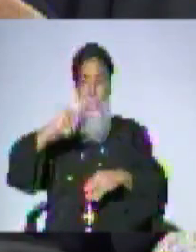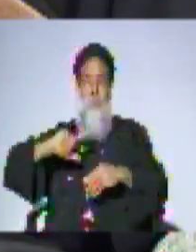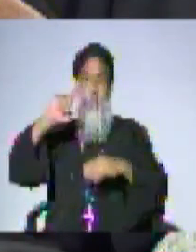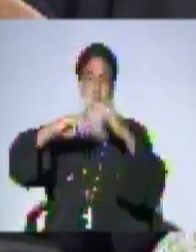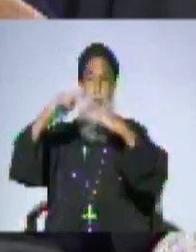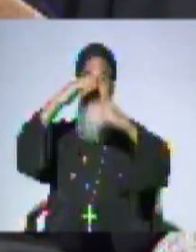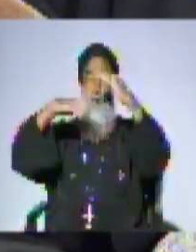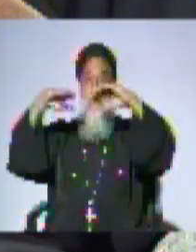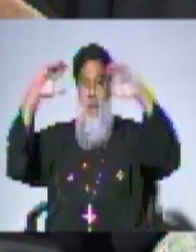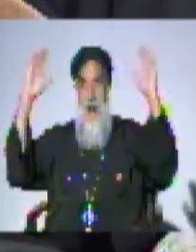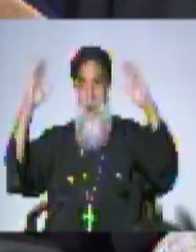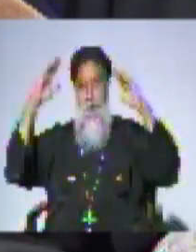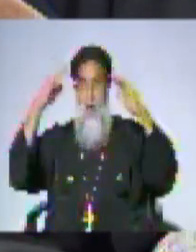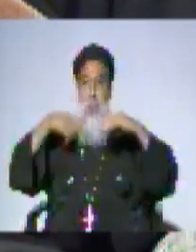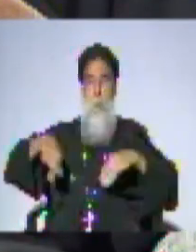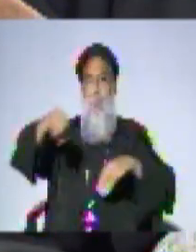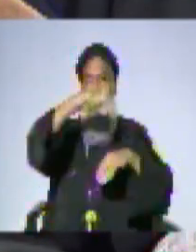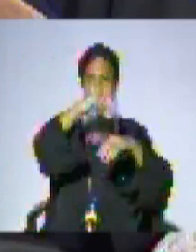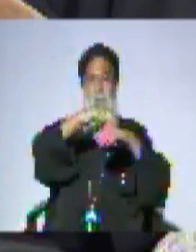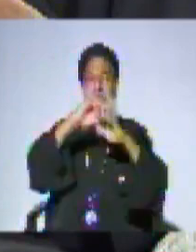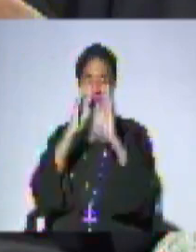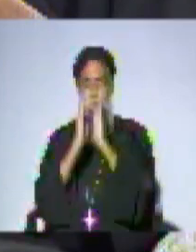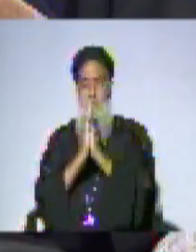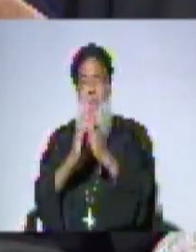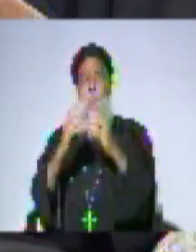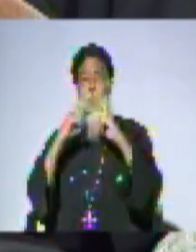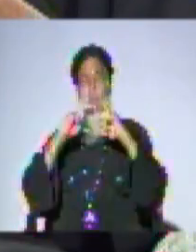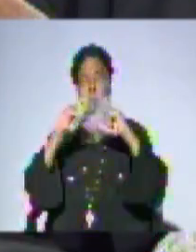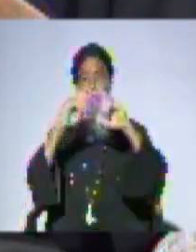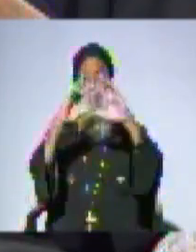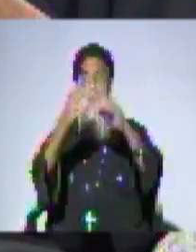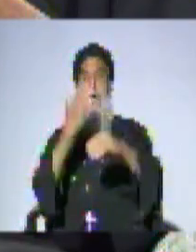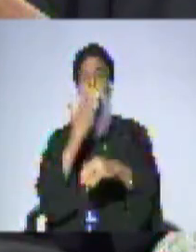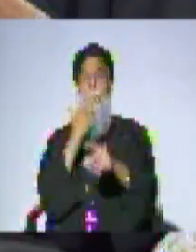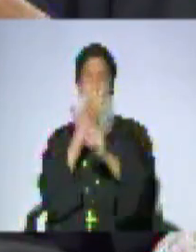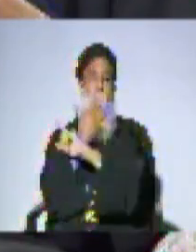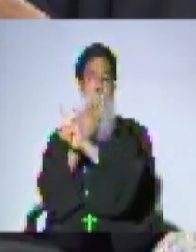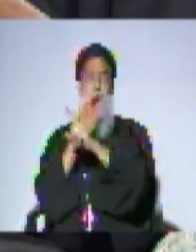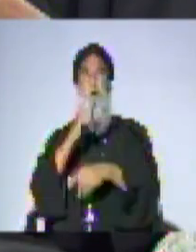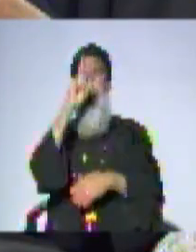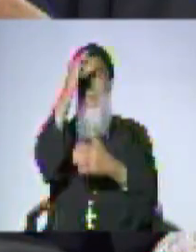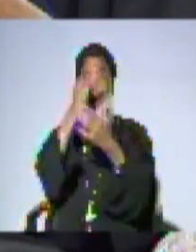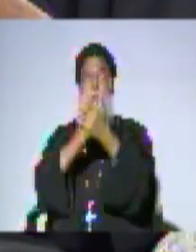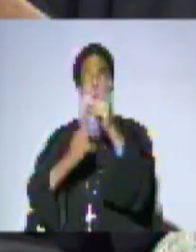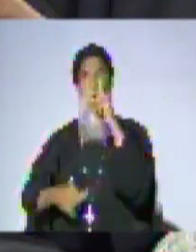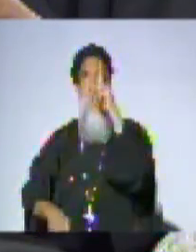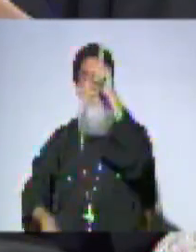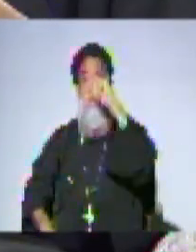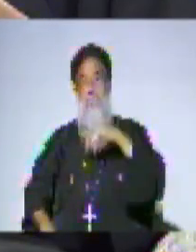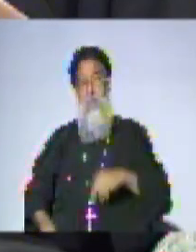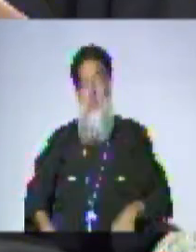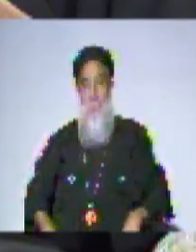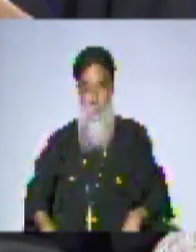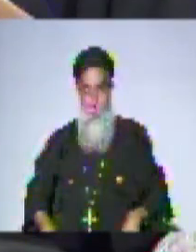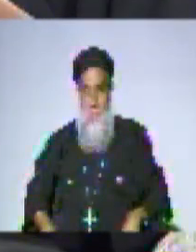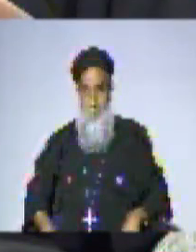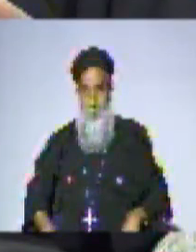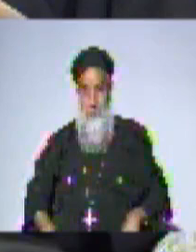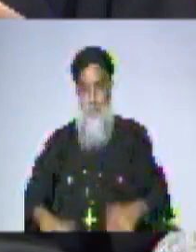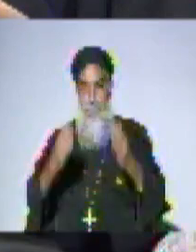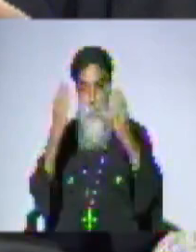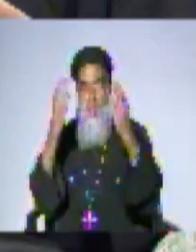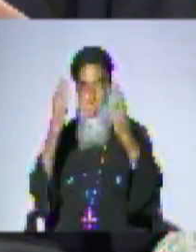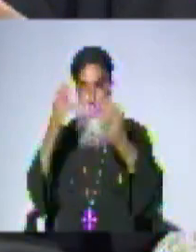السمائية والطبائع العقلية بصوت لا يسكت ناطق بألوهيته. ده الجزء الأولاني من